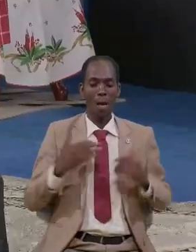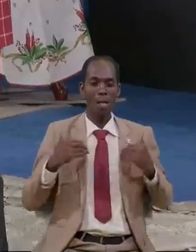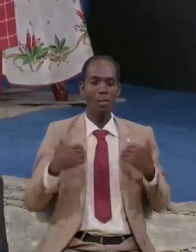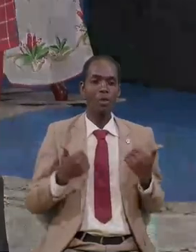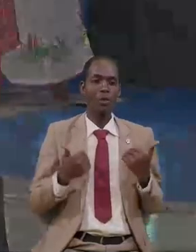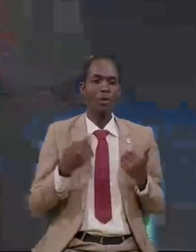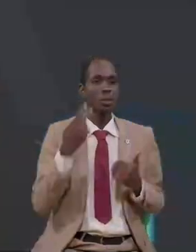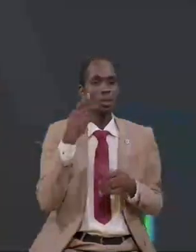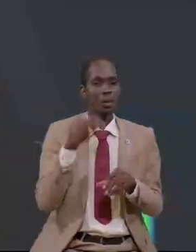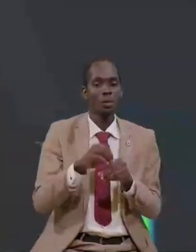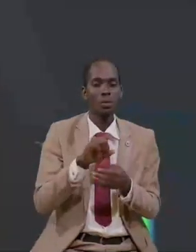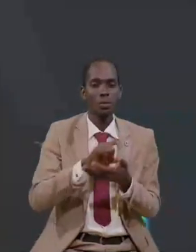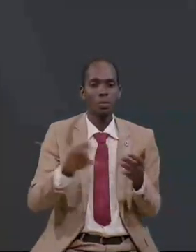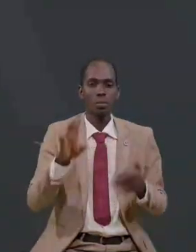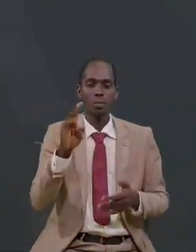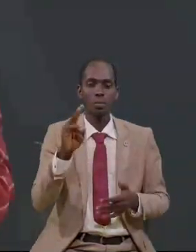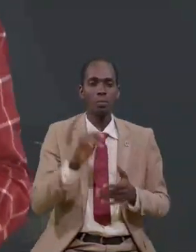verset 17, ô Dieu,